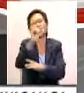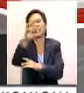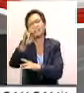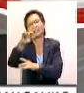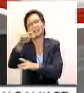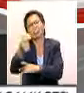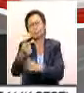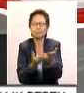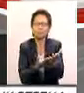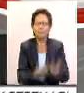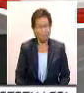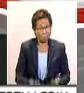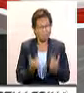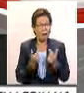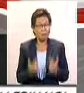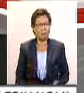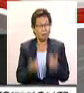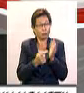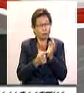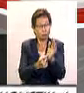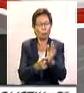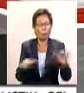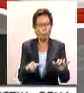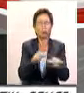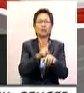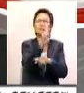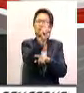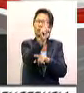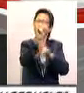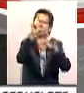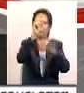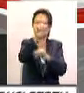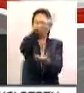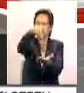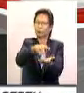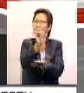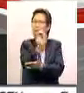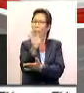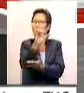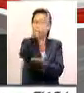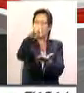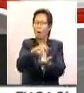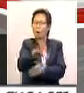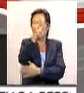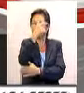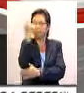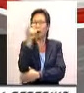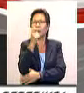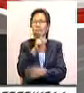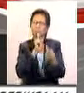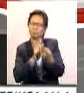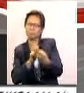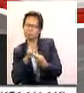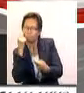Instagram. Ya, siaran langsung tersebut bagaimanapun hanya akan dilaksana di satu saluran pusat mengundi yang terpilih setelah mengambil